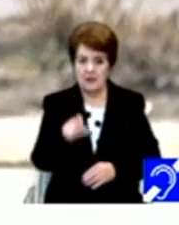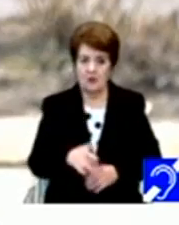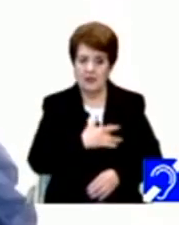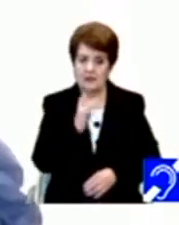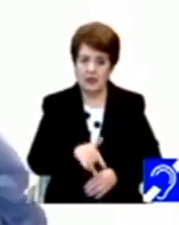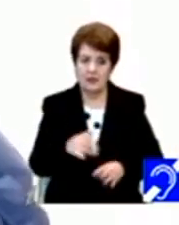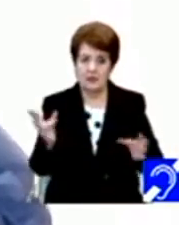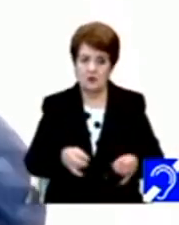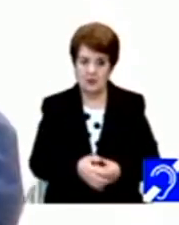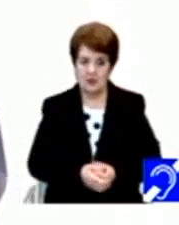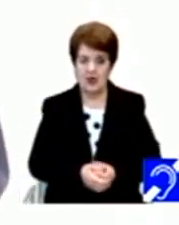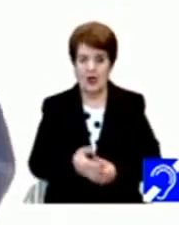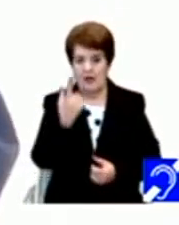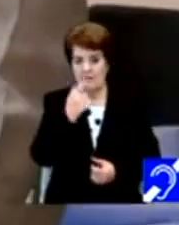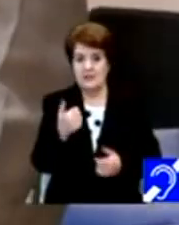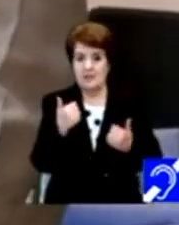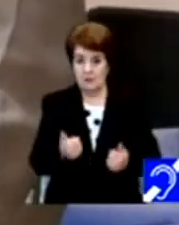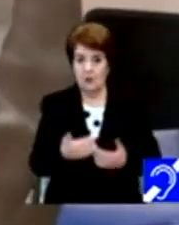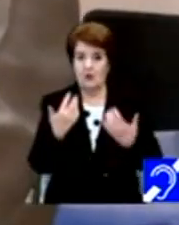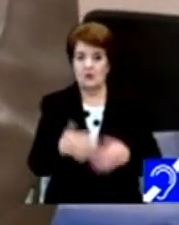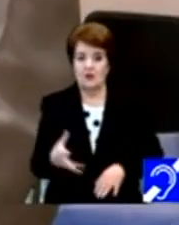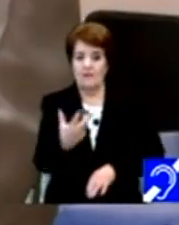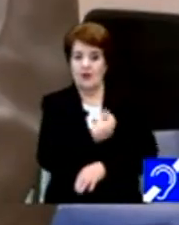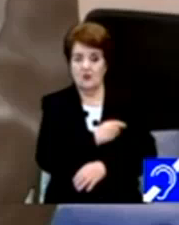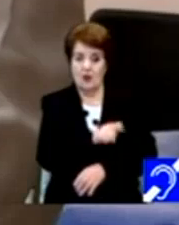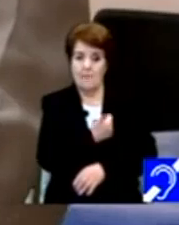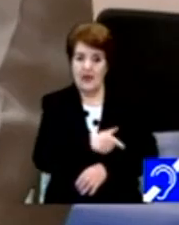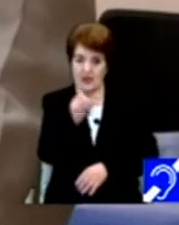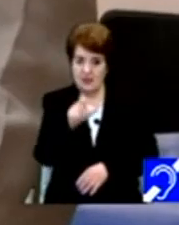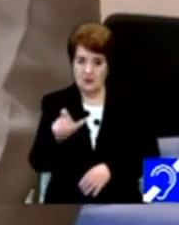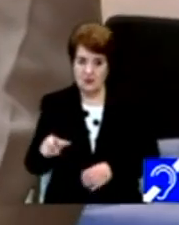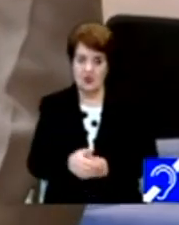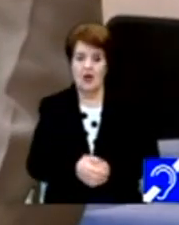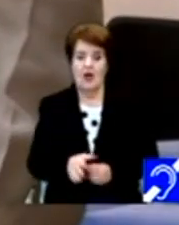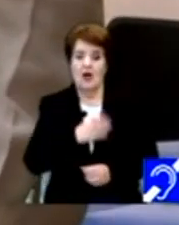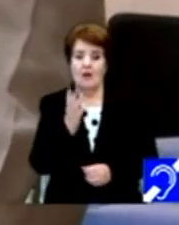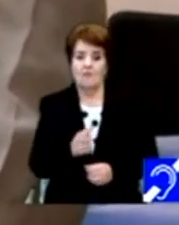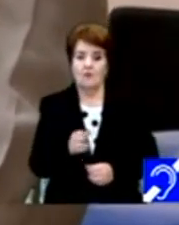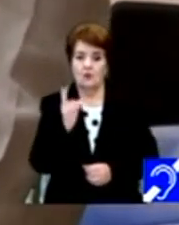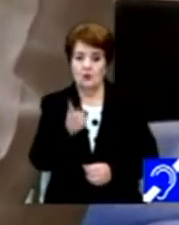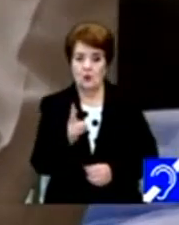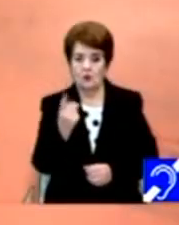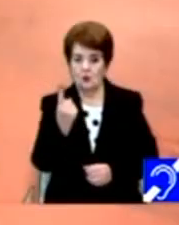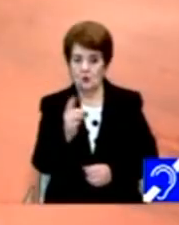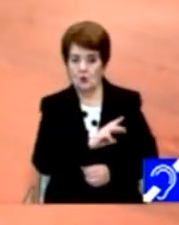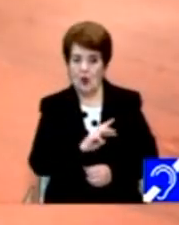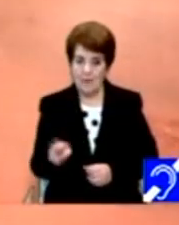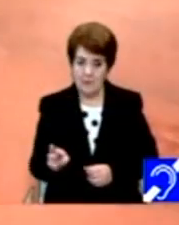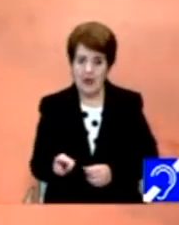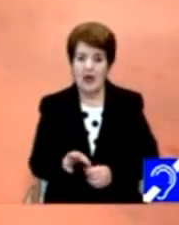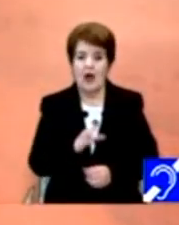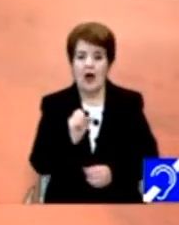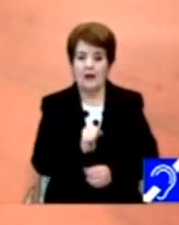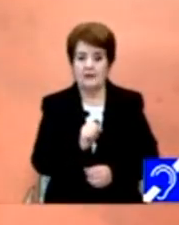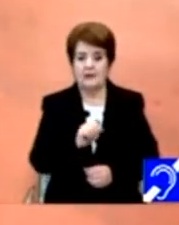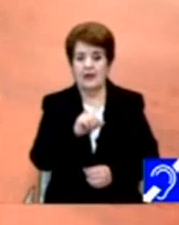strict necesar. Vestea bună este că au fost deja vaccinați medicii din prima linie. Din lotul de peste 21.000 de vaccinuri